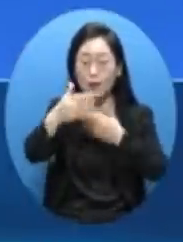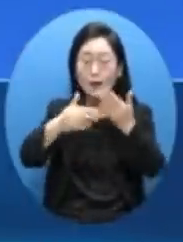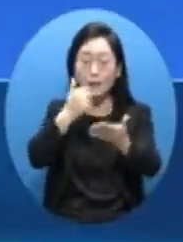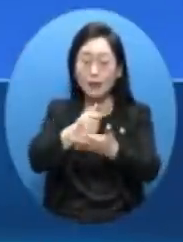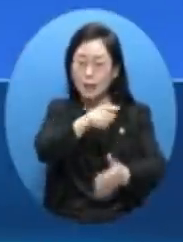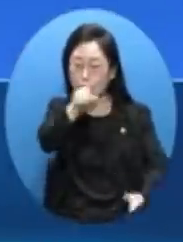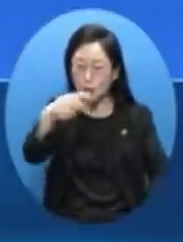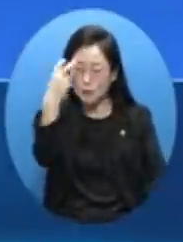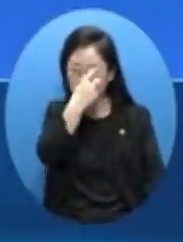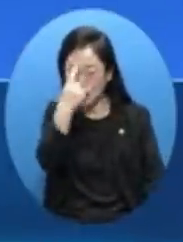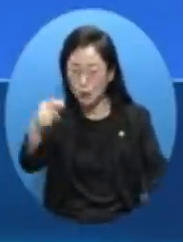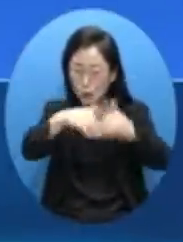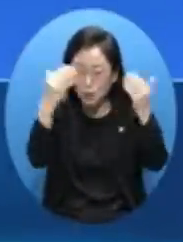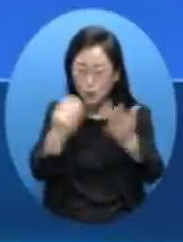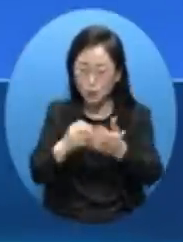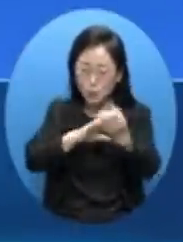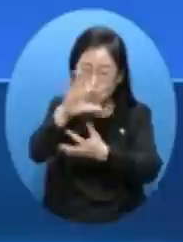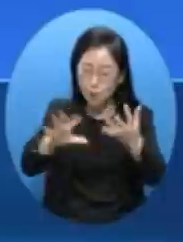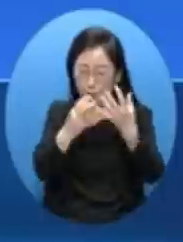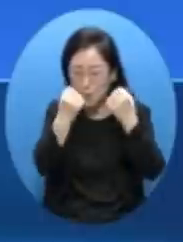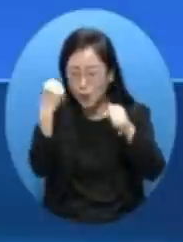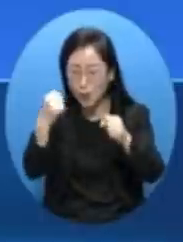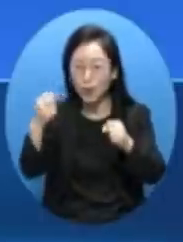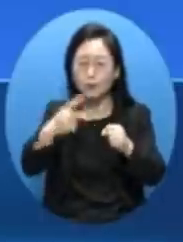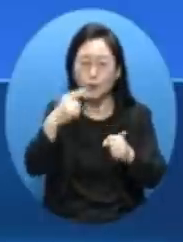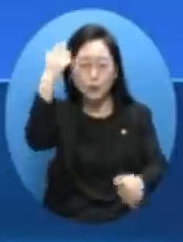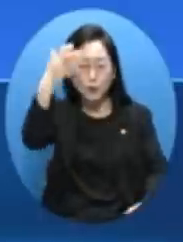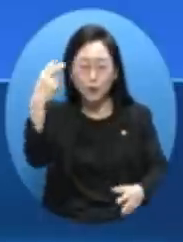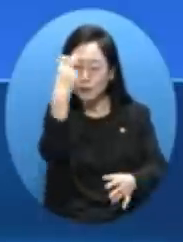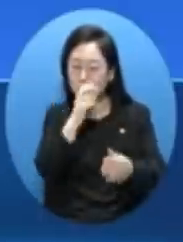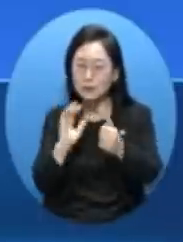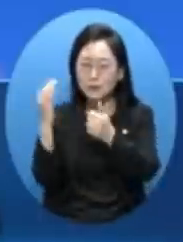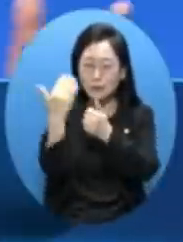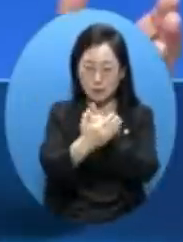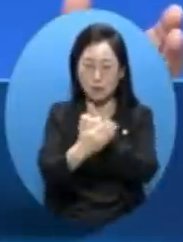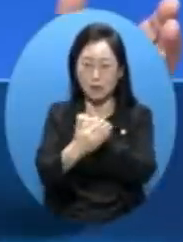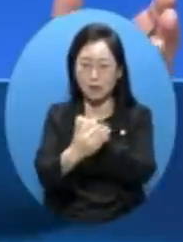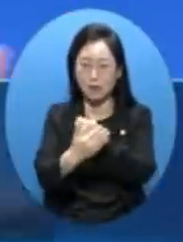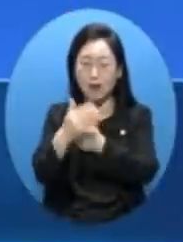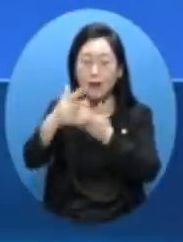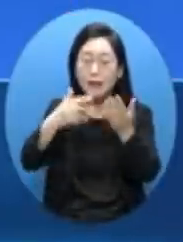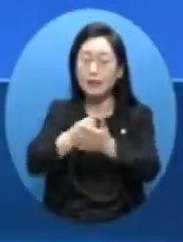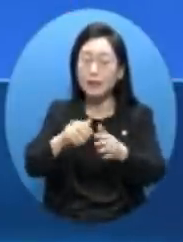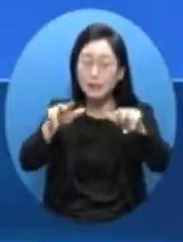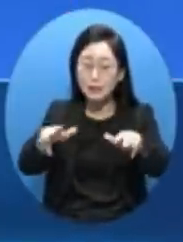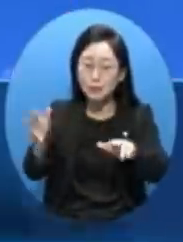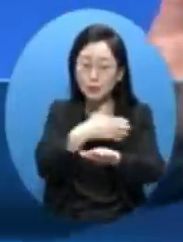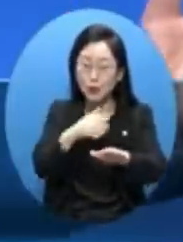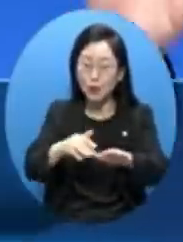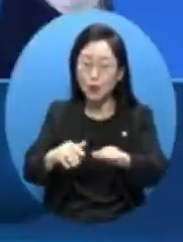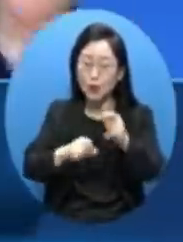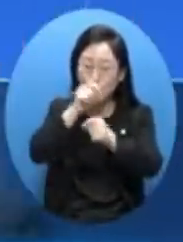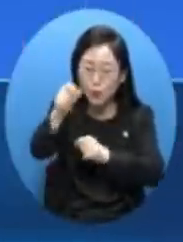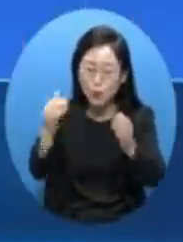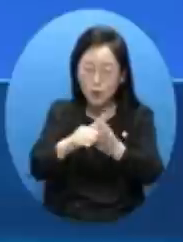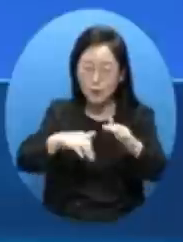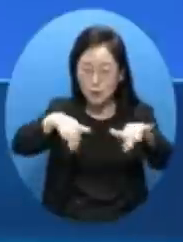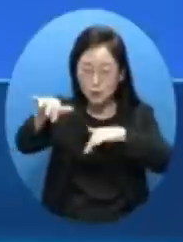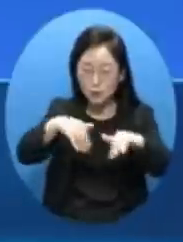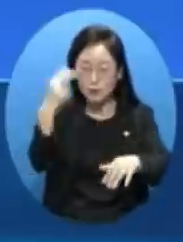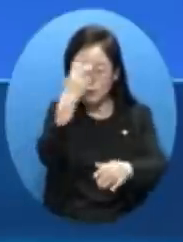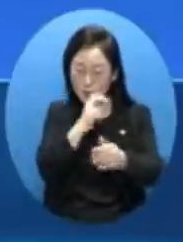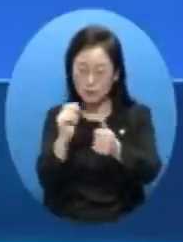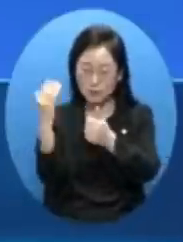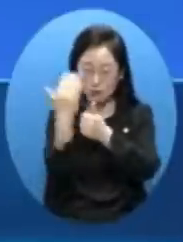지켜 모든 환난을 면하게 하시며 또 내 영혼을 지키시리로다. 야훼께서 너의 주님을 지금부터 영원까지